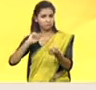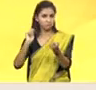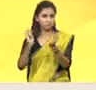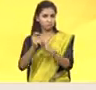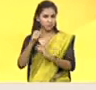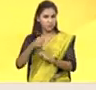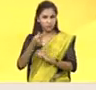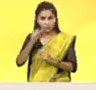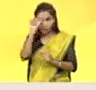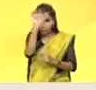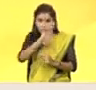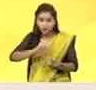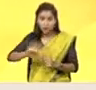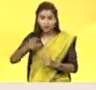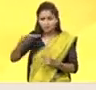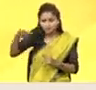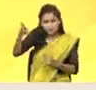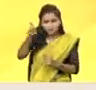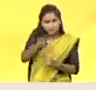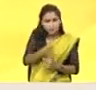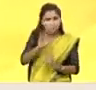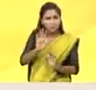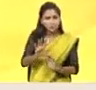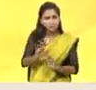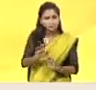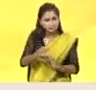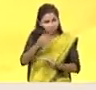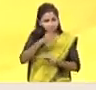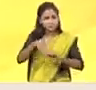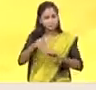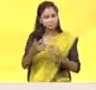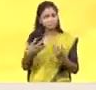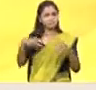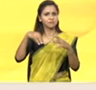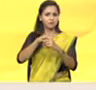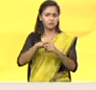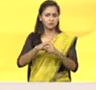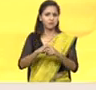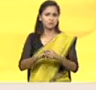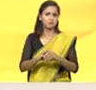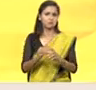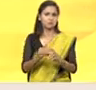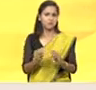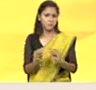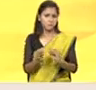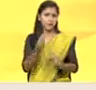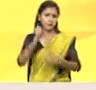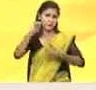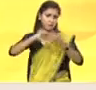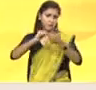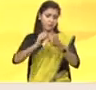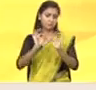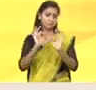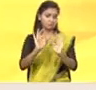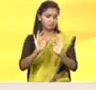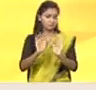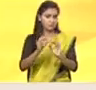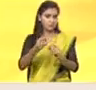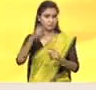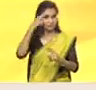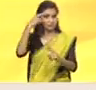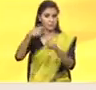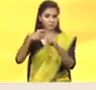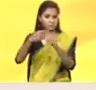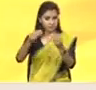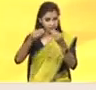इंडिया वापस आके इस इकोसिस्टम के पार्ट बनना चाहते हैं। तो ये काफी अच्छा फीडबैक हमें मिला है और हमारे खुद की